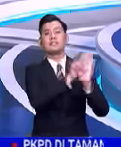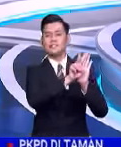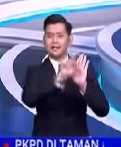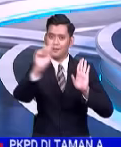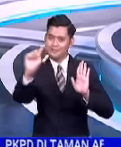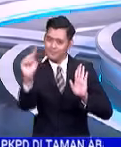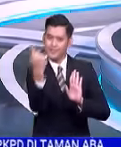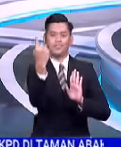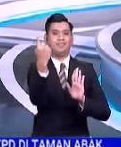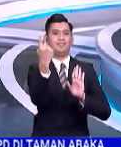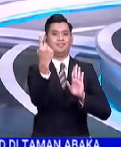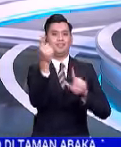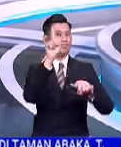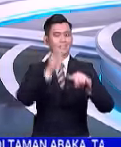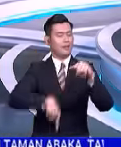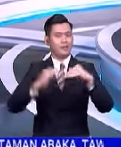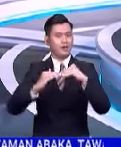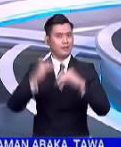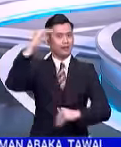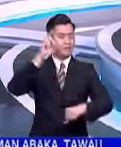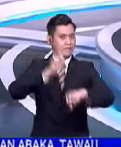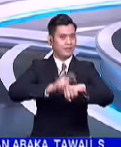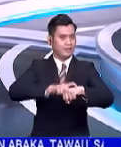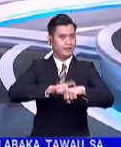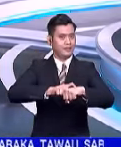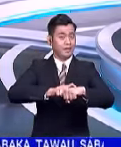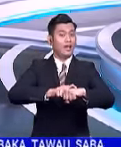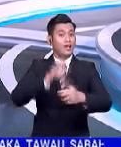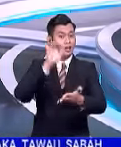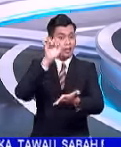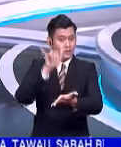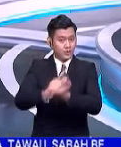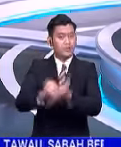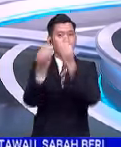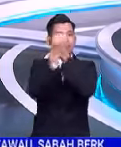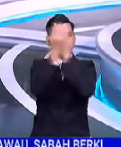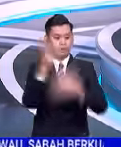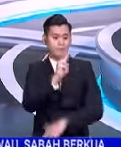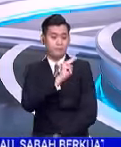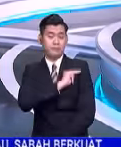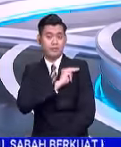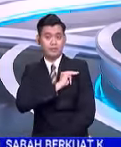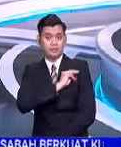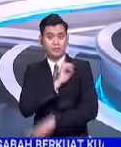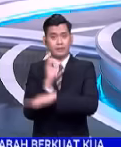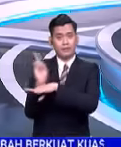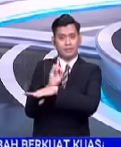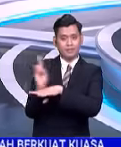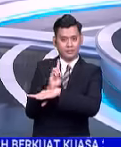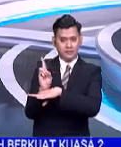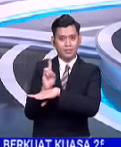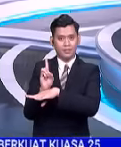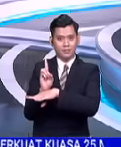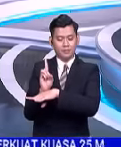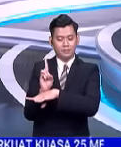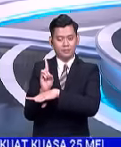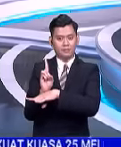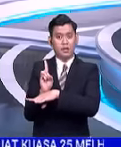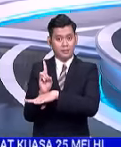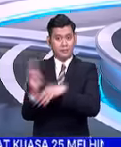maksimum 2 jam. Kenyataan Menteri Perdagangan Dalam Negeri dan Hal Ehwal Pengguna, Dato' Sri Alexander